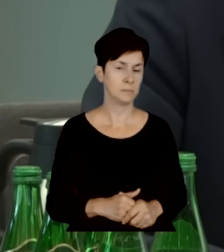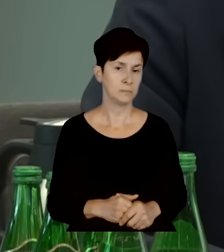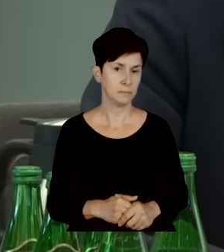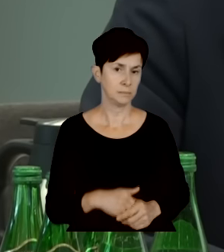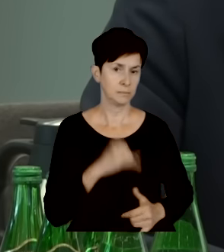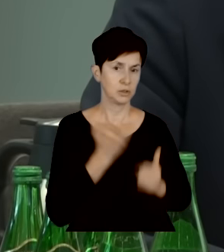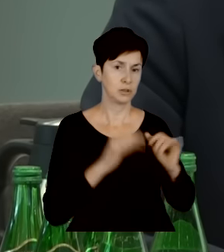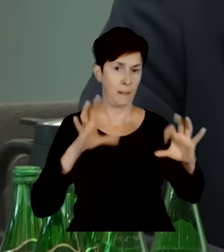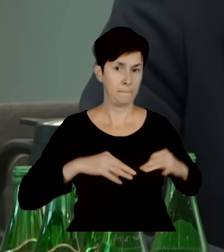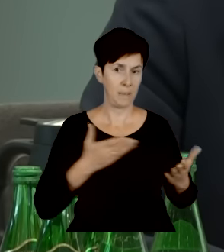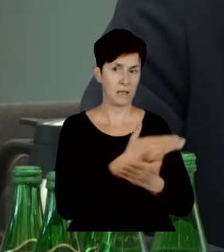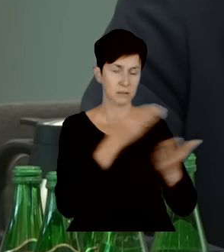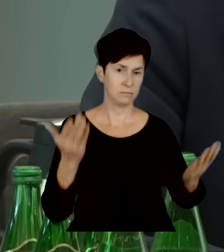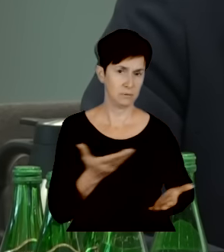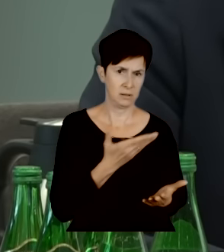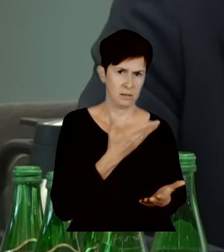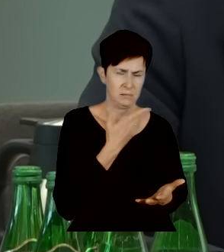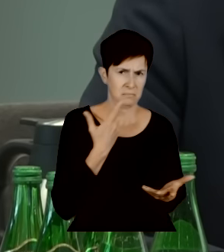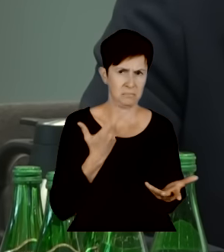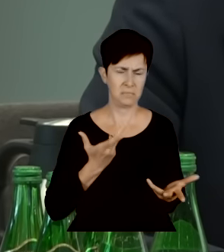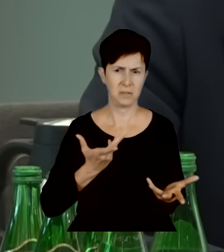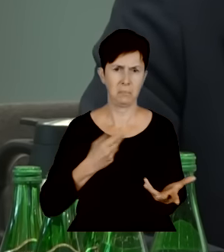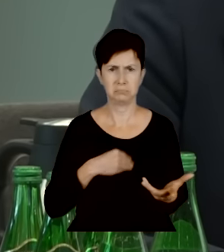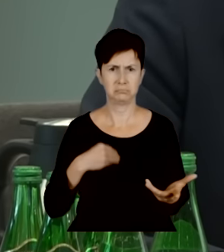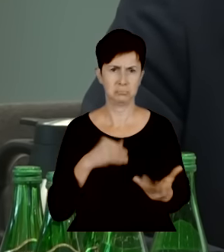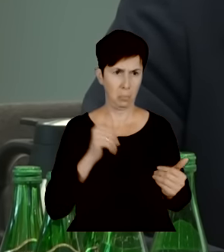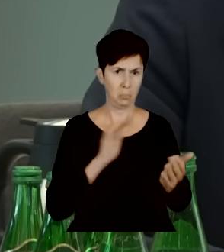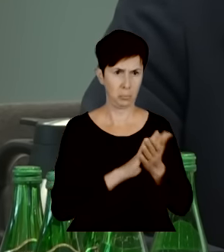państwo nie macie kompleksów to wezwijcie tutaj p